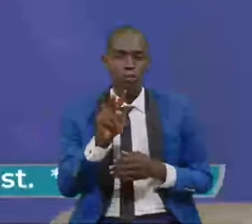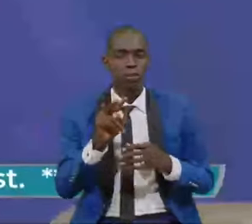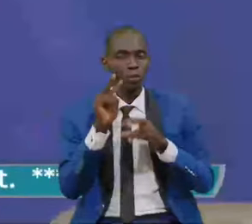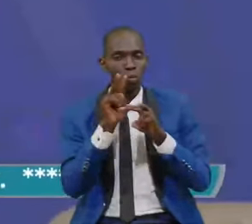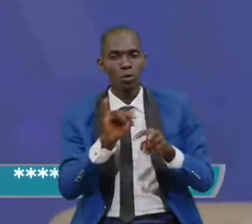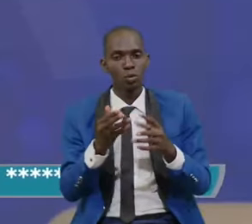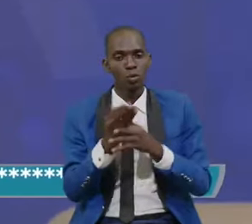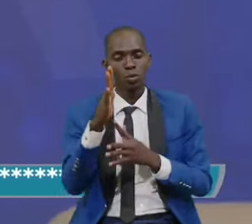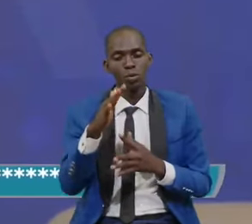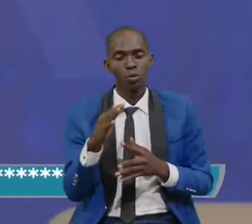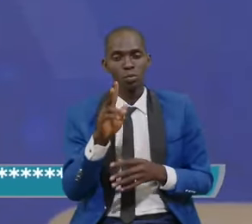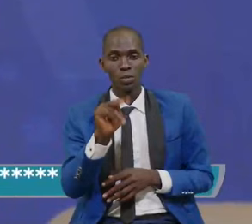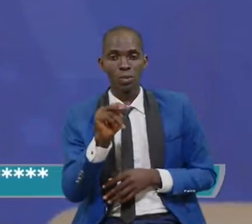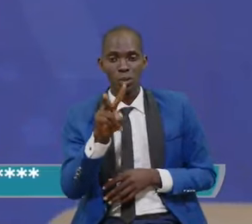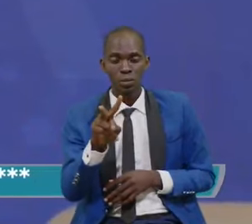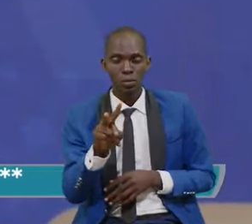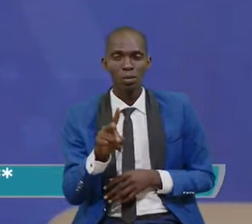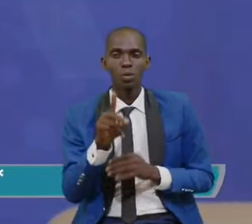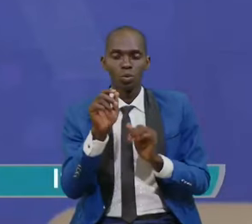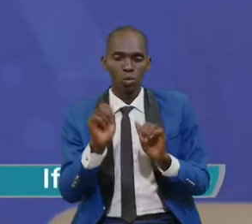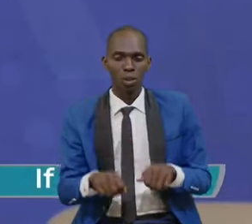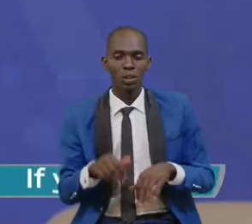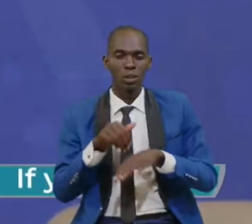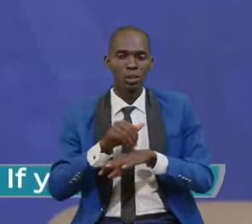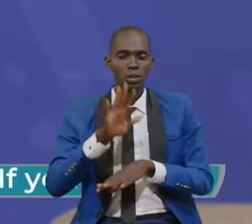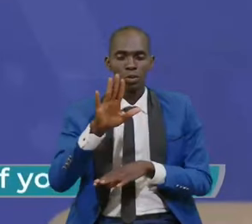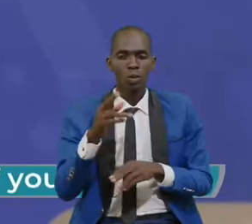Donne ton nom. Là où tu es.